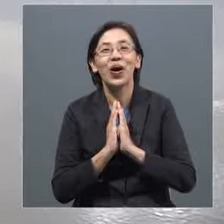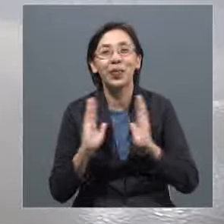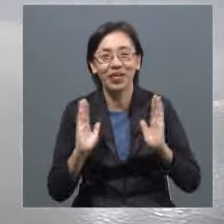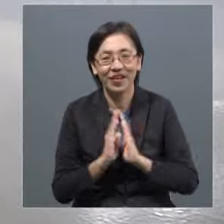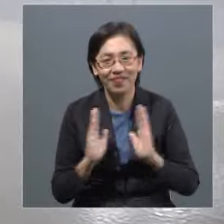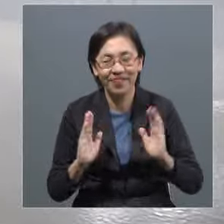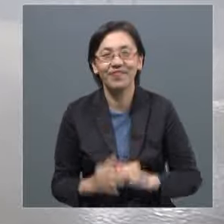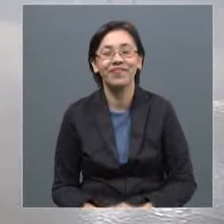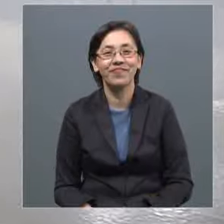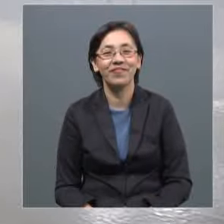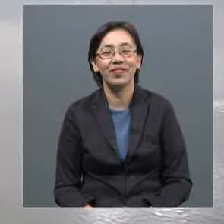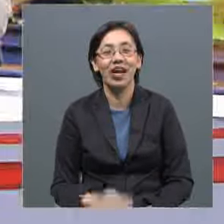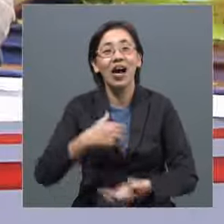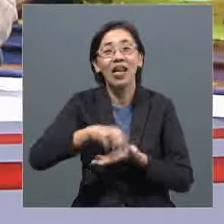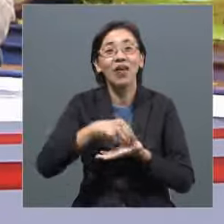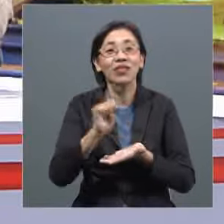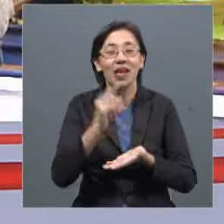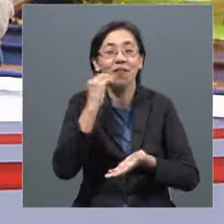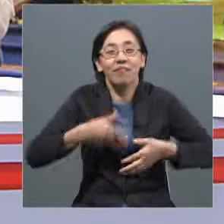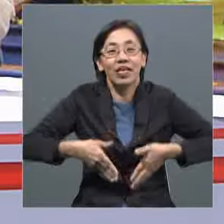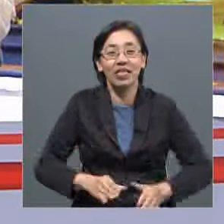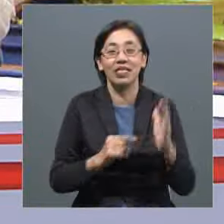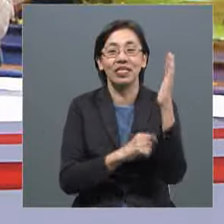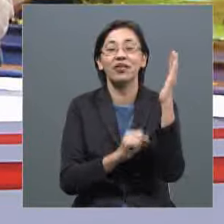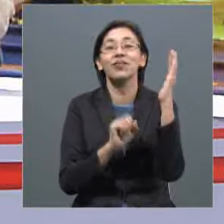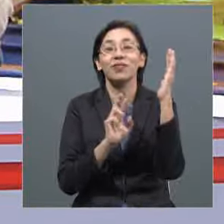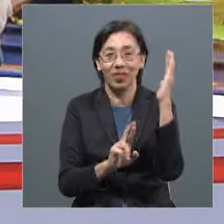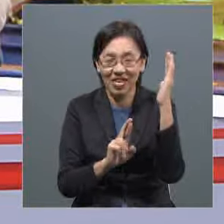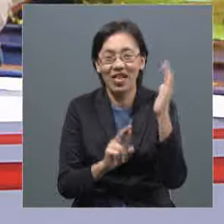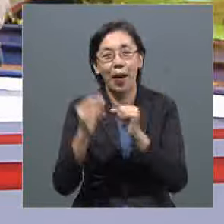ธราวุฒิครับรายงานมาจากที่บ้านน้องเลยนะครับที่สุราษฎร์ธานีนะ ใช่